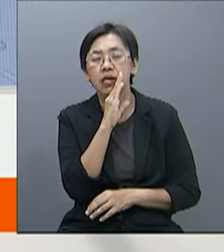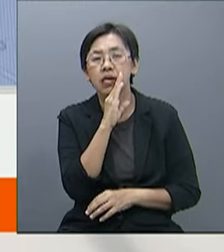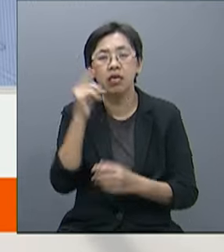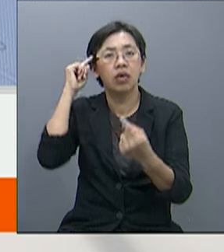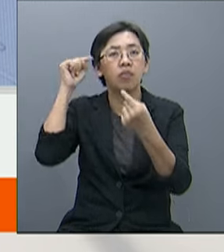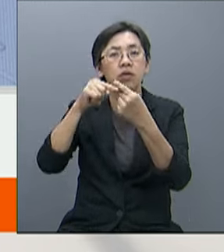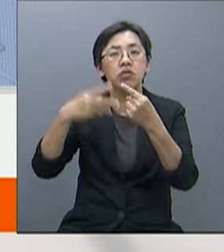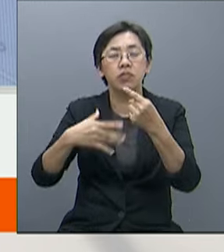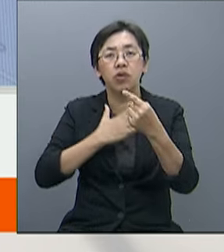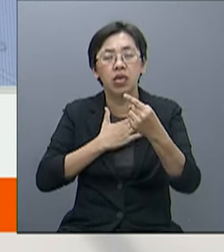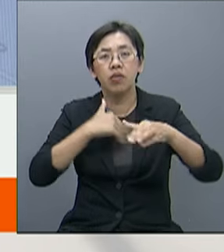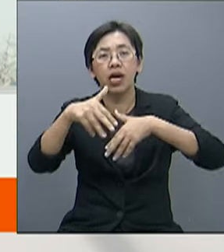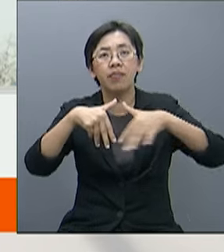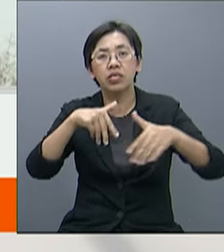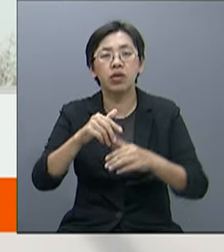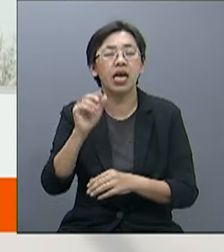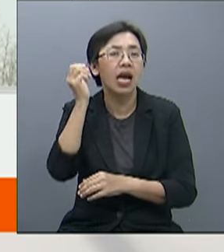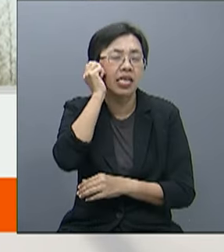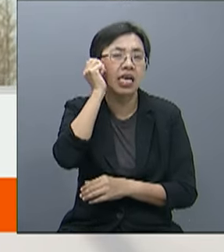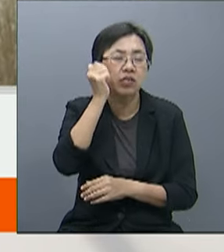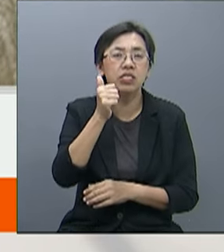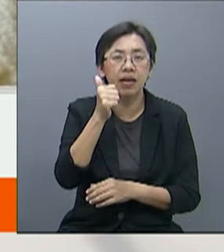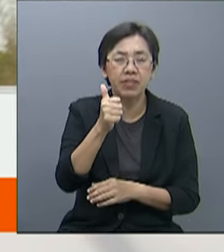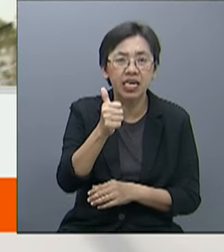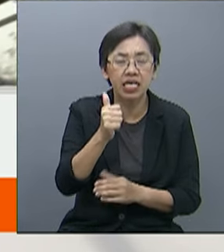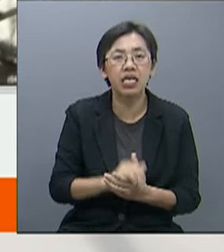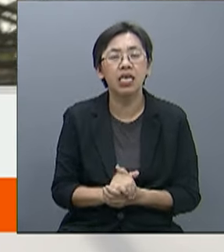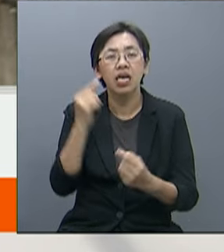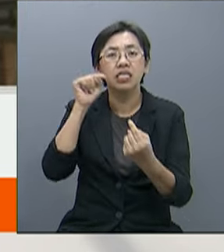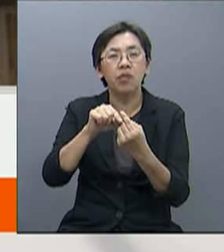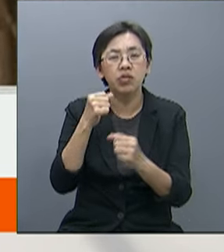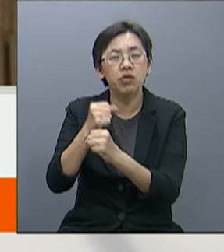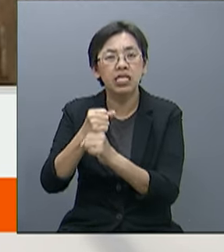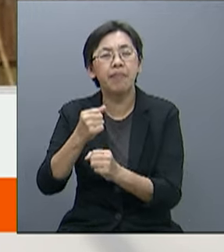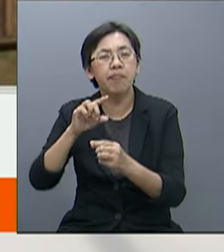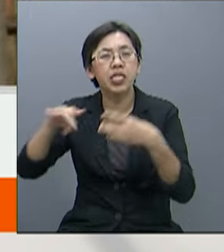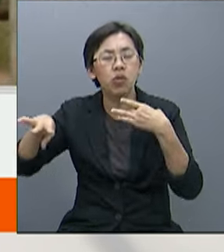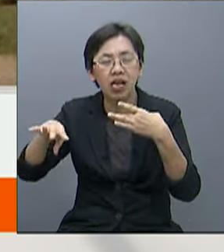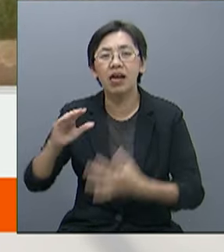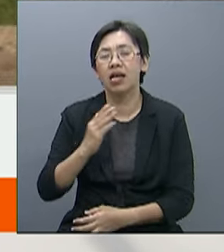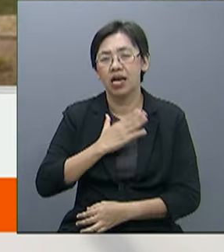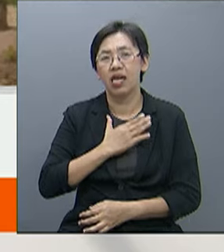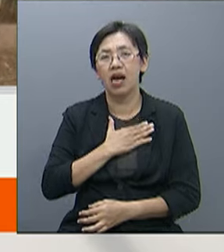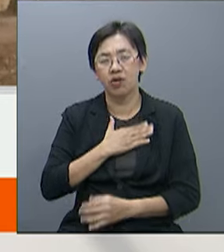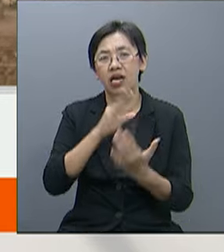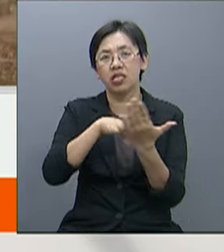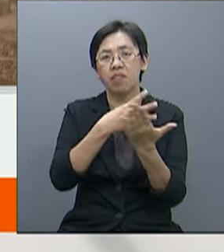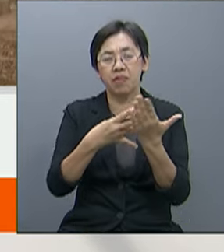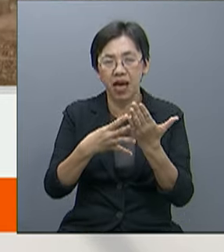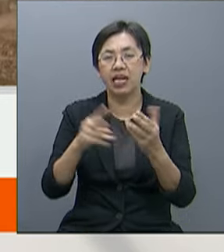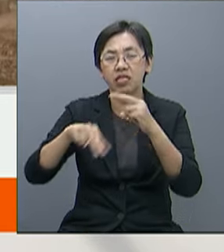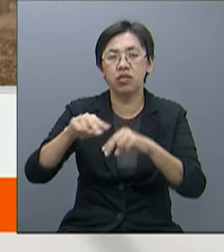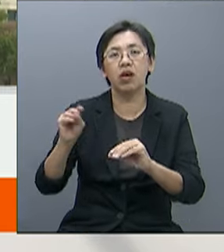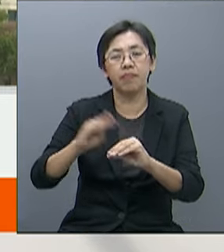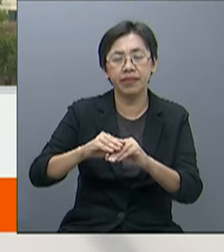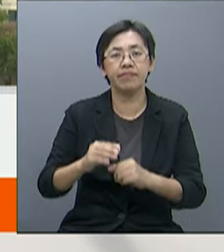ที่ให้ประชาชนสามารถใช้โทรศัพท์ได้ดีไปทำแปลวัตถุประสงค์เราผิดไปทำอย่างอื่นเนี่ยอันนี้เดี๋ยวคงต้องมีนโยบายมาตรการเพิ่มขึ้นนะครับ